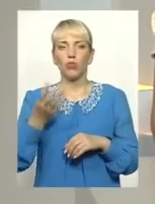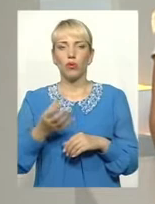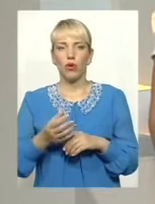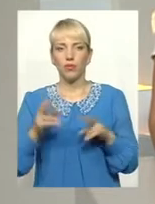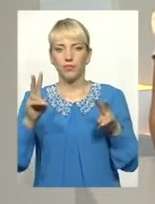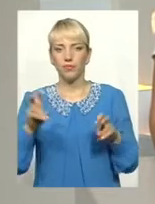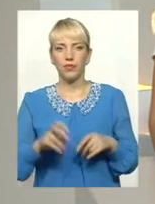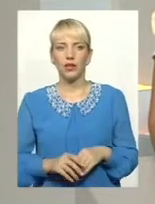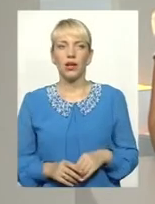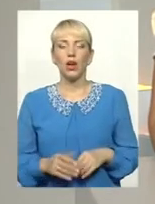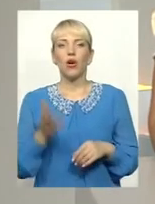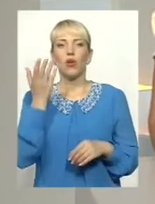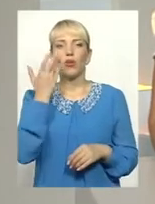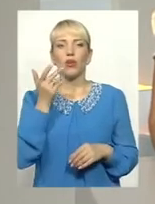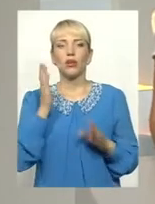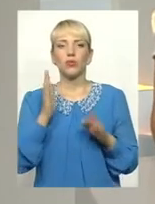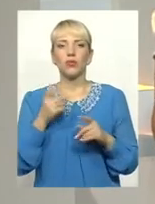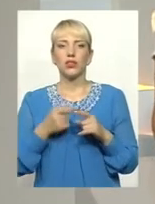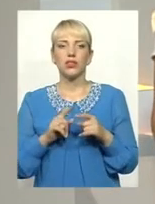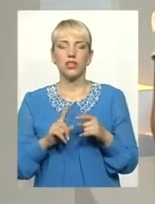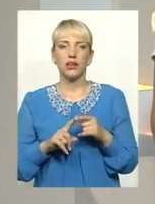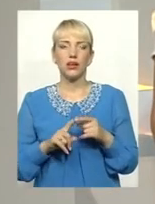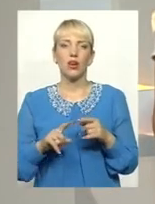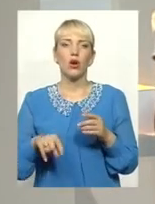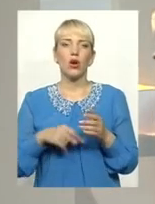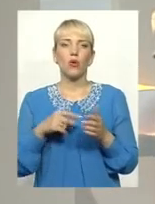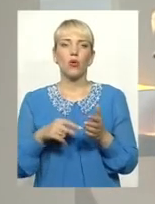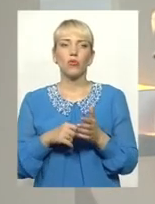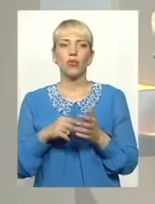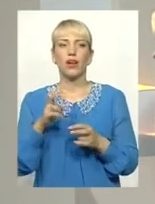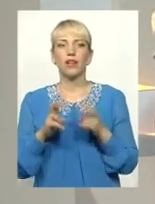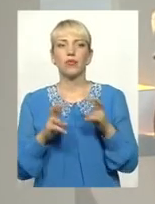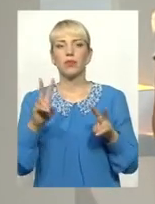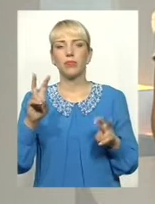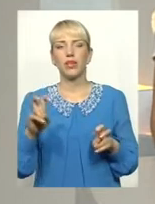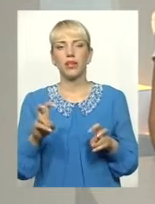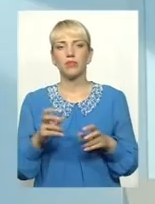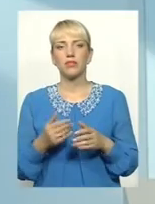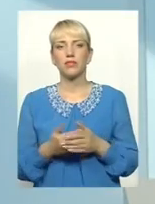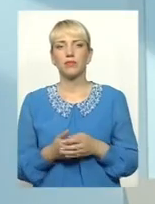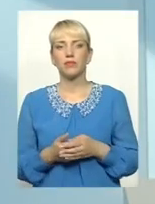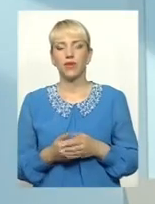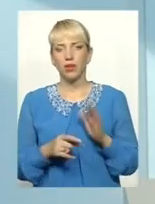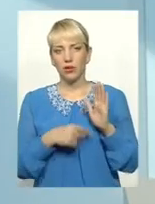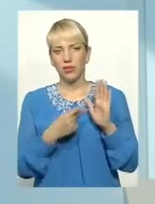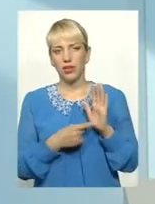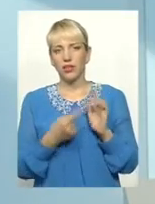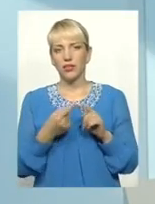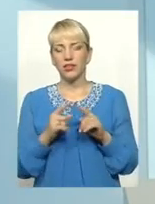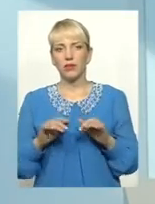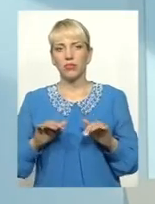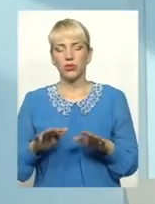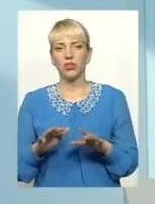Дивіться, а коли буде створене це комунальне підприємство? Ну, от щоб ми вже оперували от якимись майбутніми. Ну, дивіться, процедура дуже